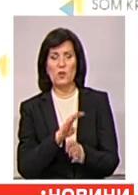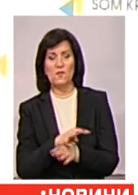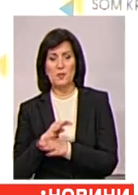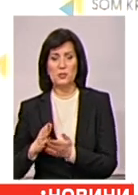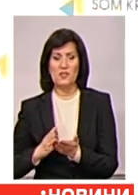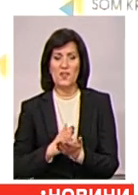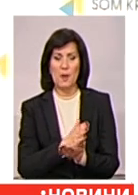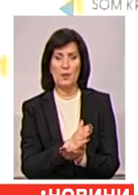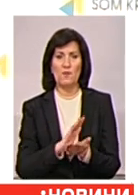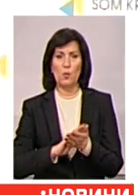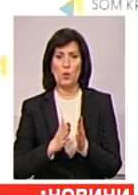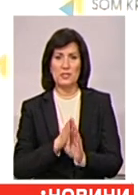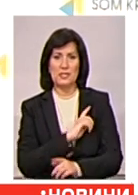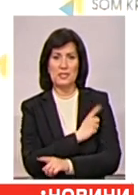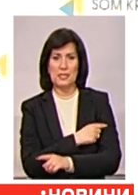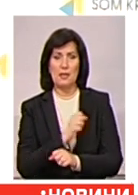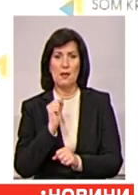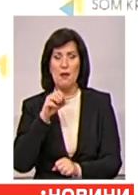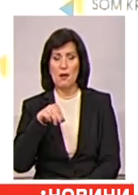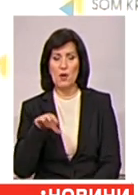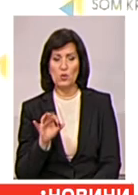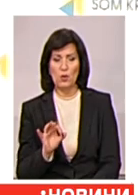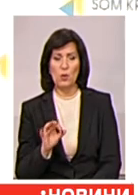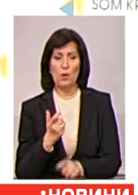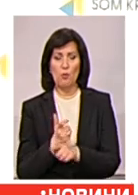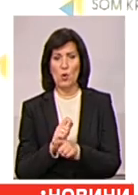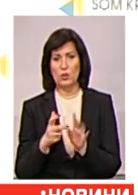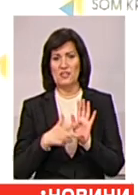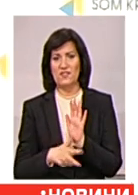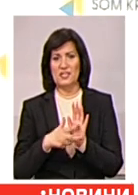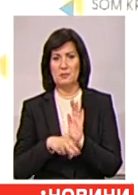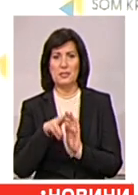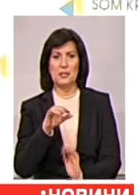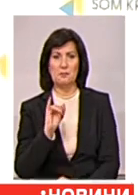напрямку позиції сил антитерористичної операції понад 80 мін.